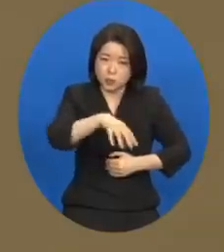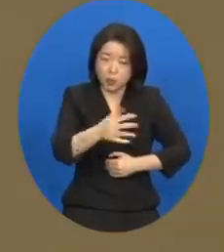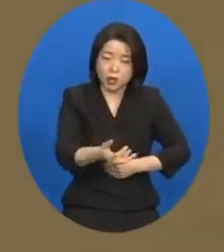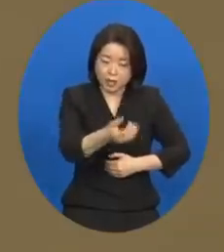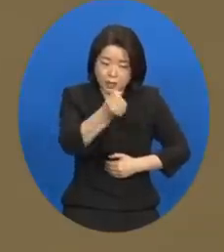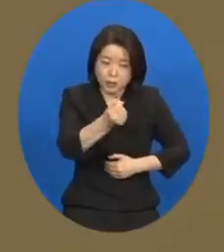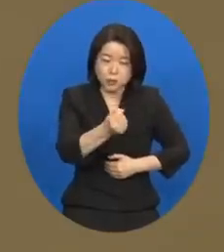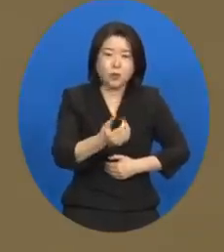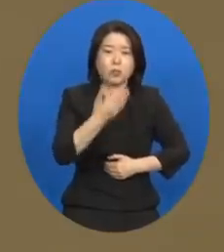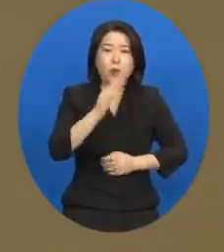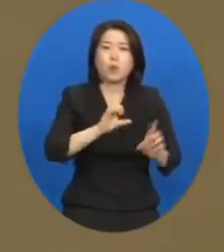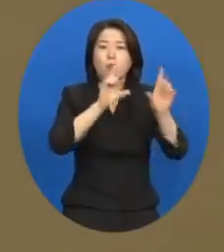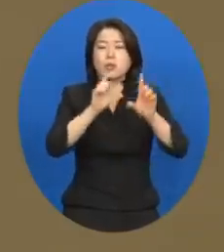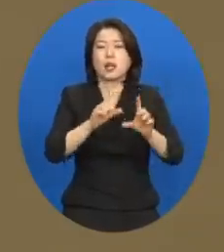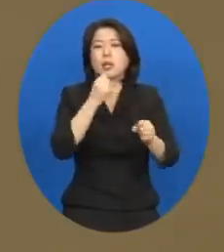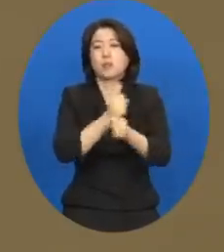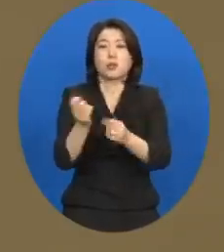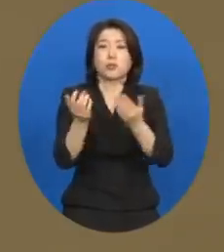하신 겁니다.